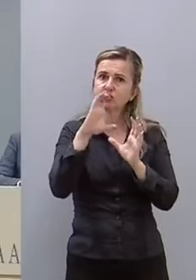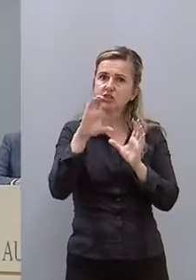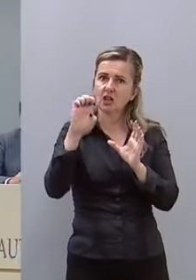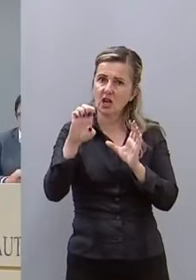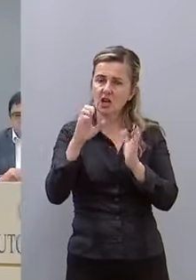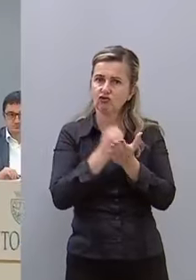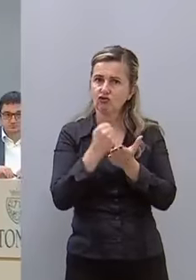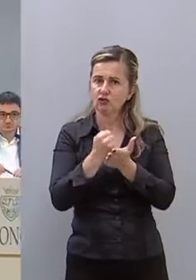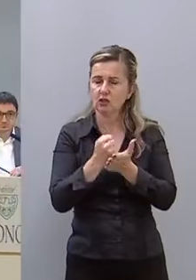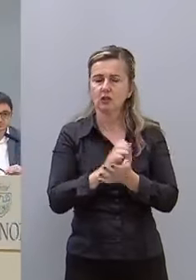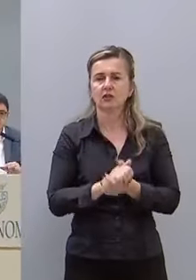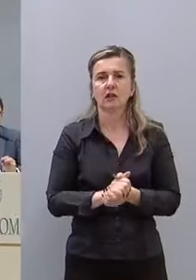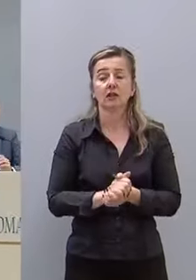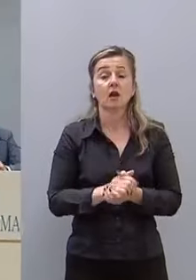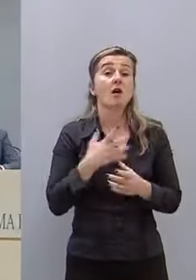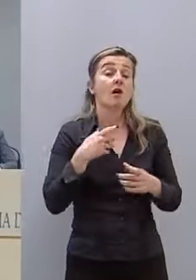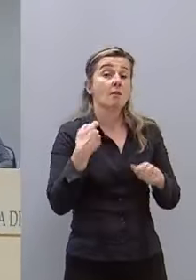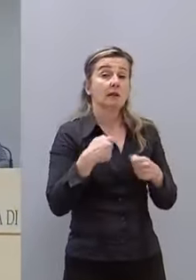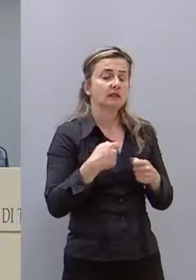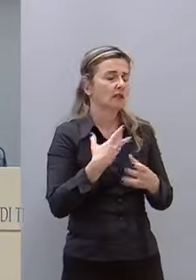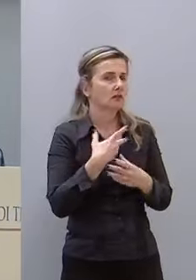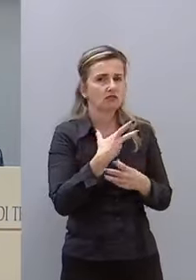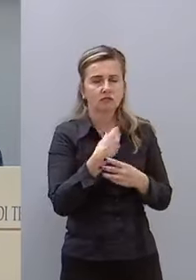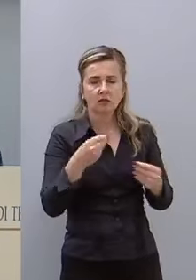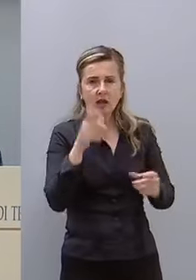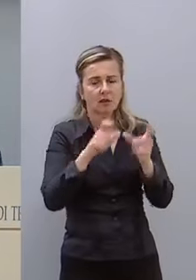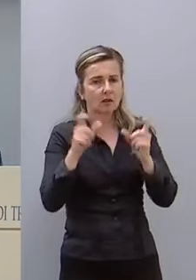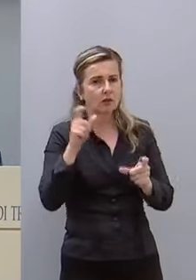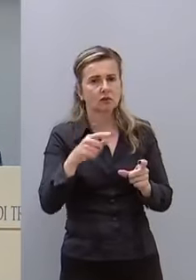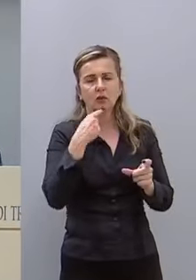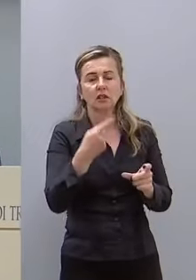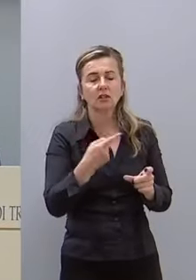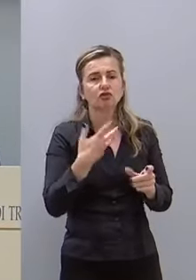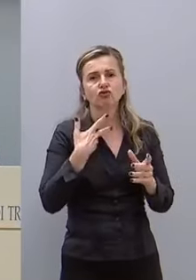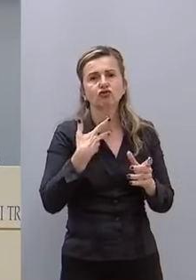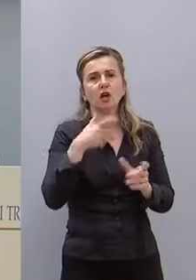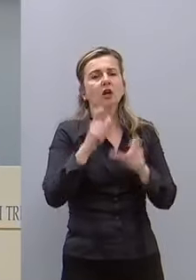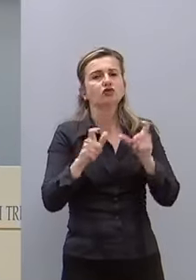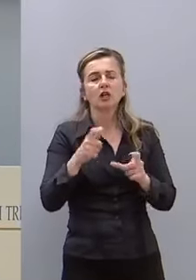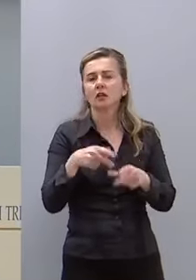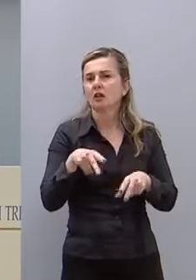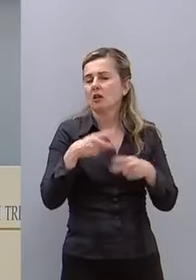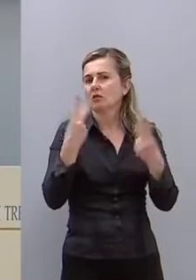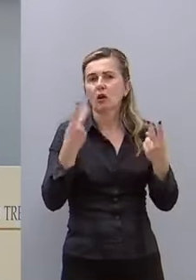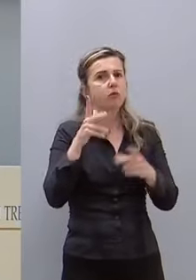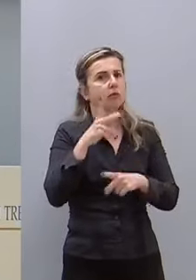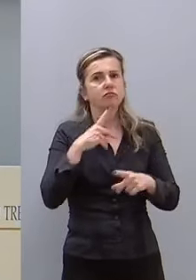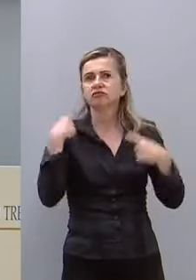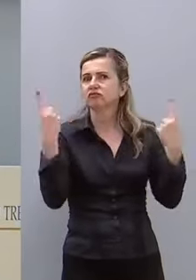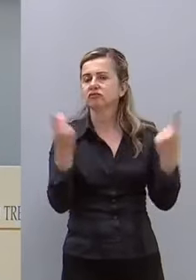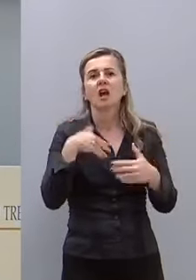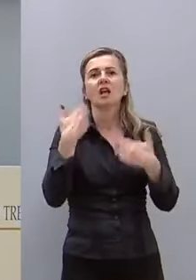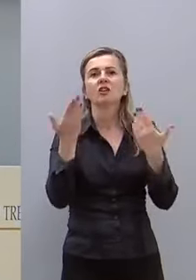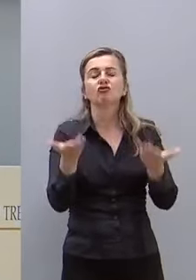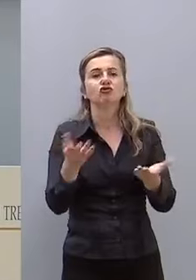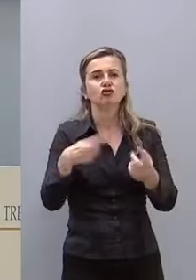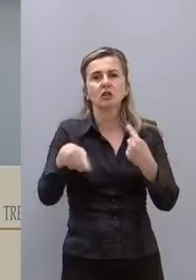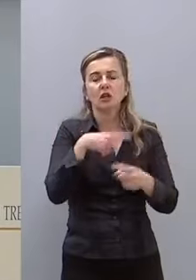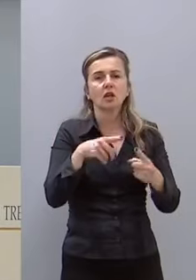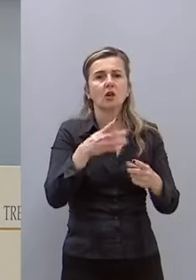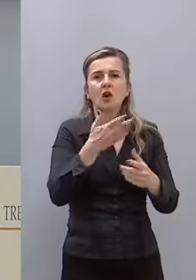presidente però sono tanti i cittadini che ancora ci dicono c'è gente senza mascherine troppa gente in giro prendete provvedimenti